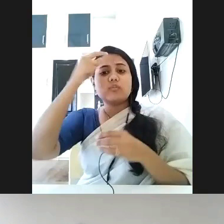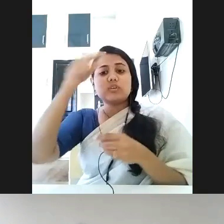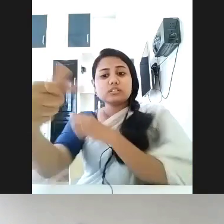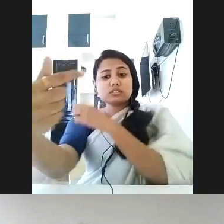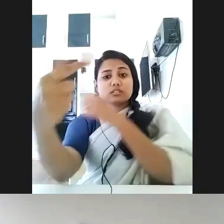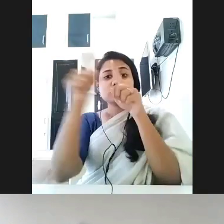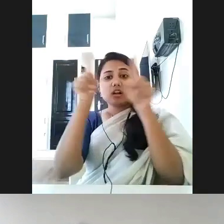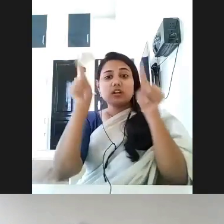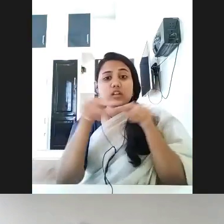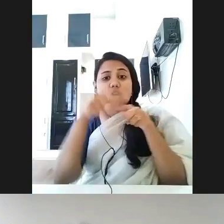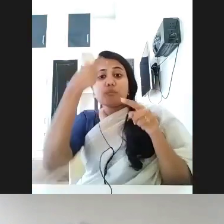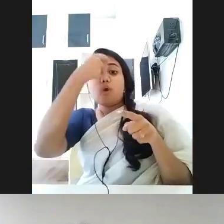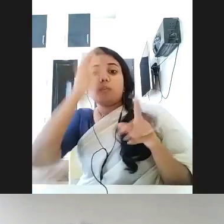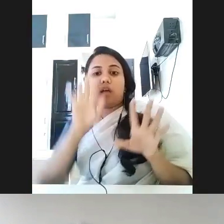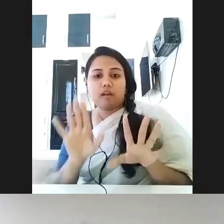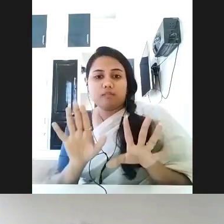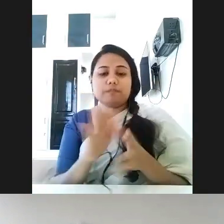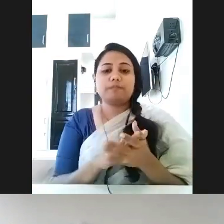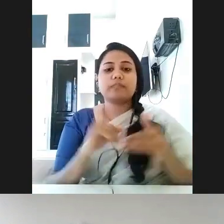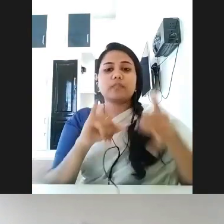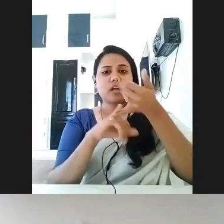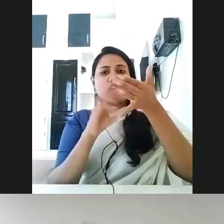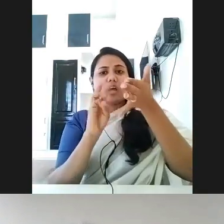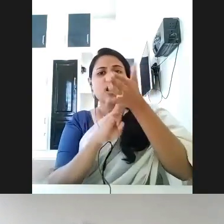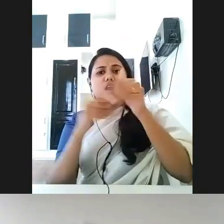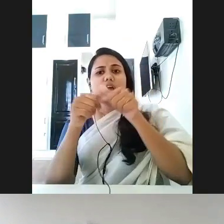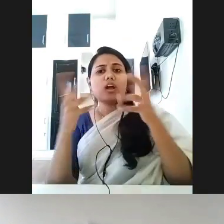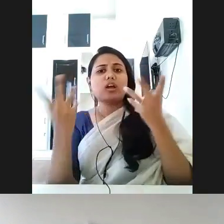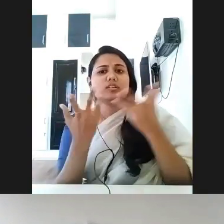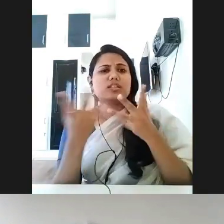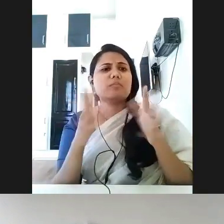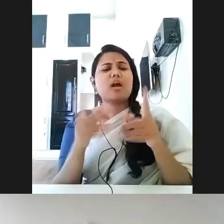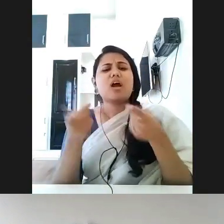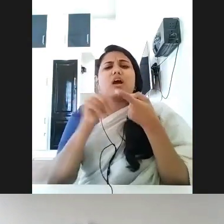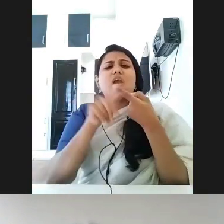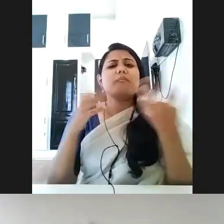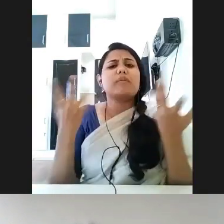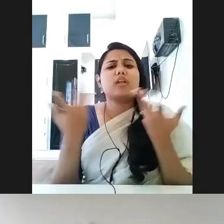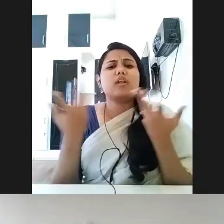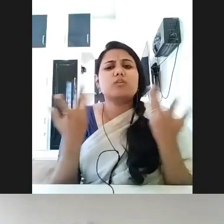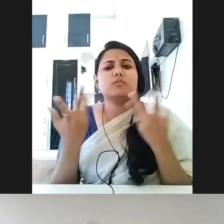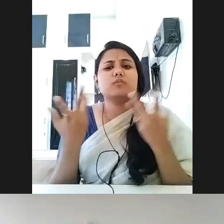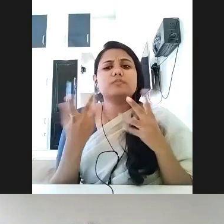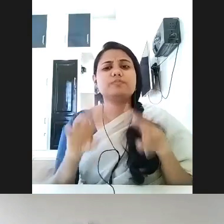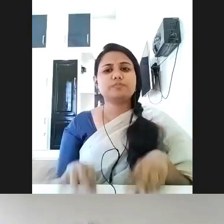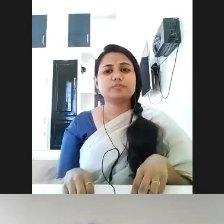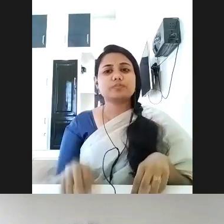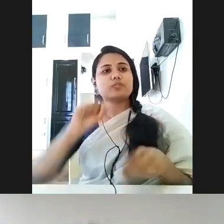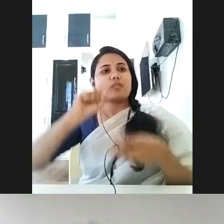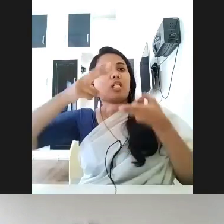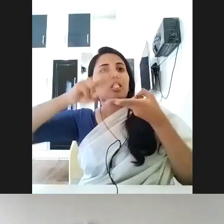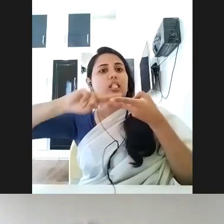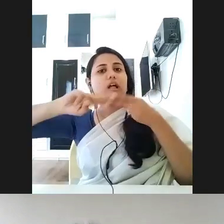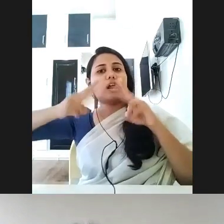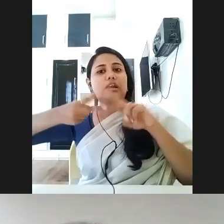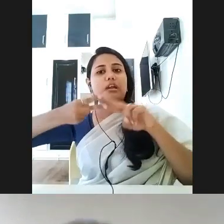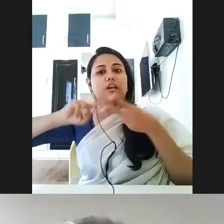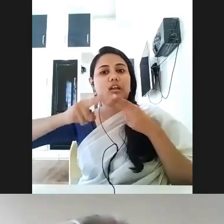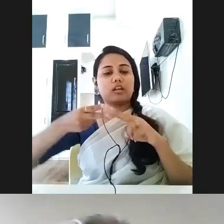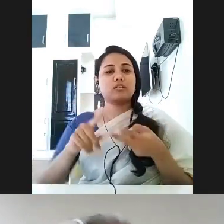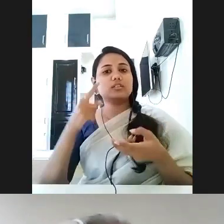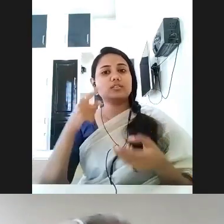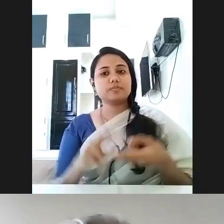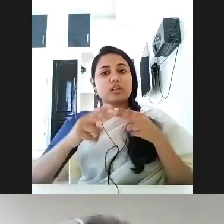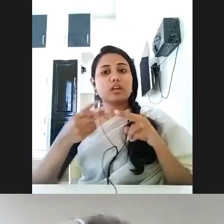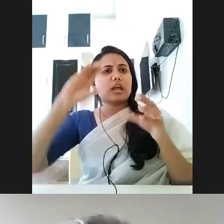സോ ബേസിക്കലി SMA എങ്ങനെ ഉണ്ടാവുന്ന പറഞ്ഞാൽ ഇതൊരു ജനറ്റിക് അസുഖമാണ്. കാരിയർ